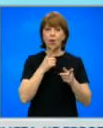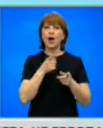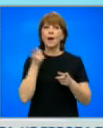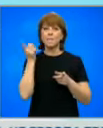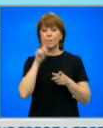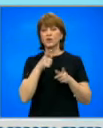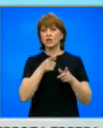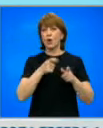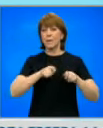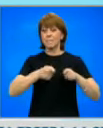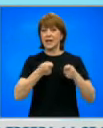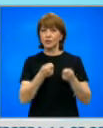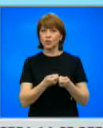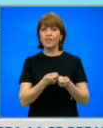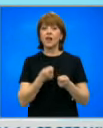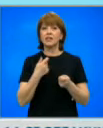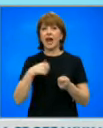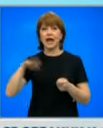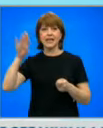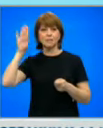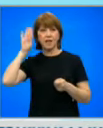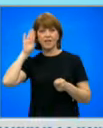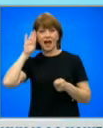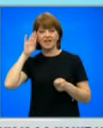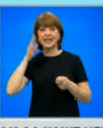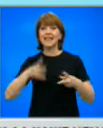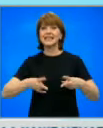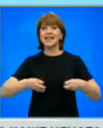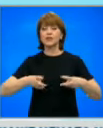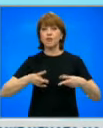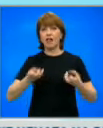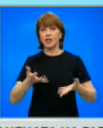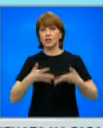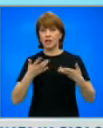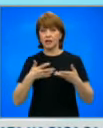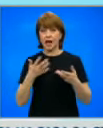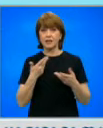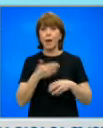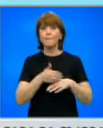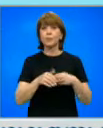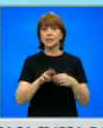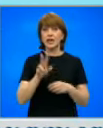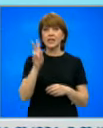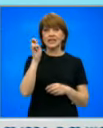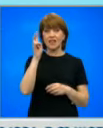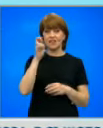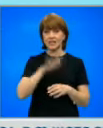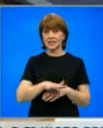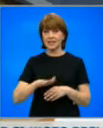изпълняват сексуалните му желания. Пострадали са повече от 20 деца и то на възраст от 6 до 14